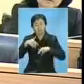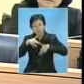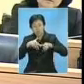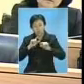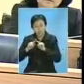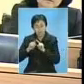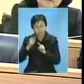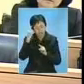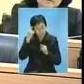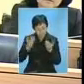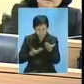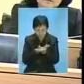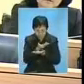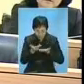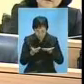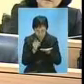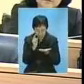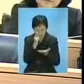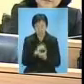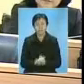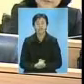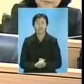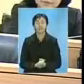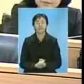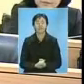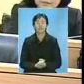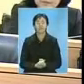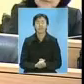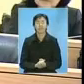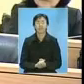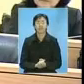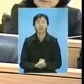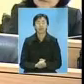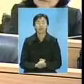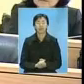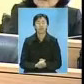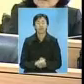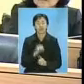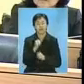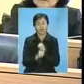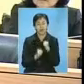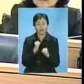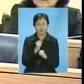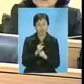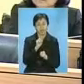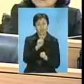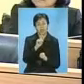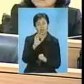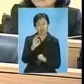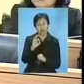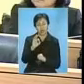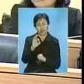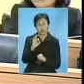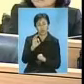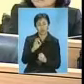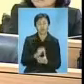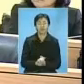บทวนกันขึ้นมาก็ยังไม่วายค่ะหลังจากนั้นในปี1900